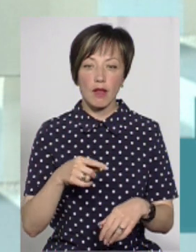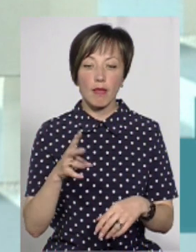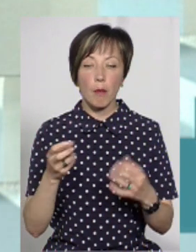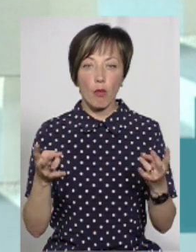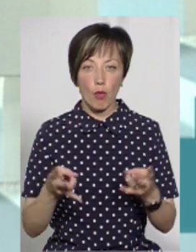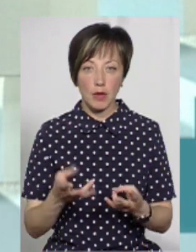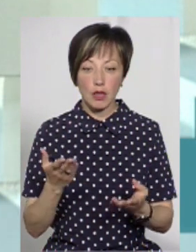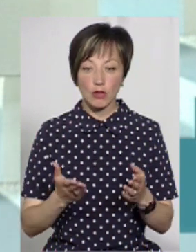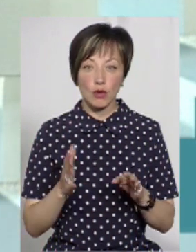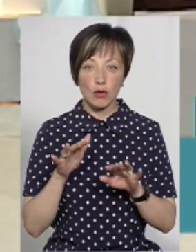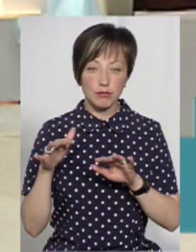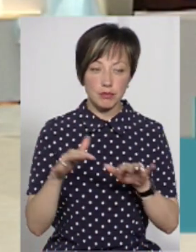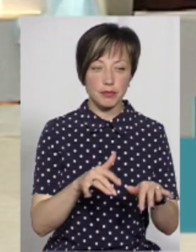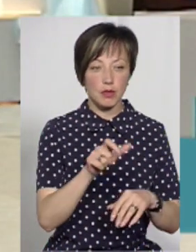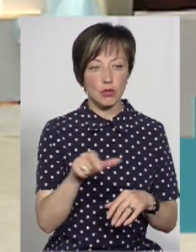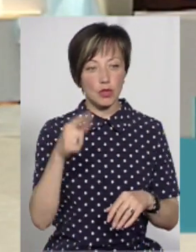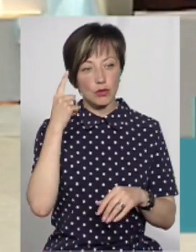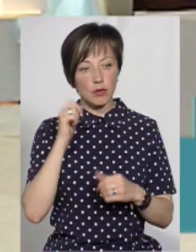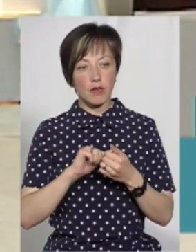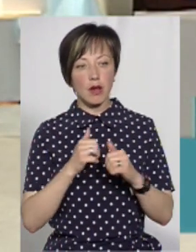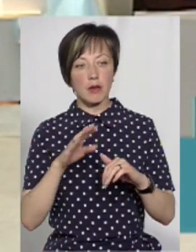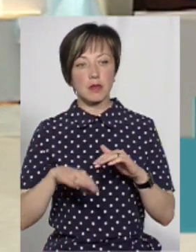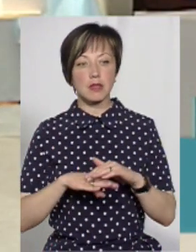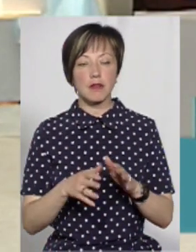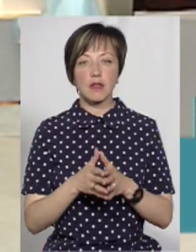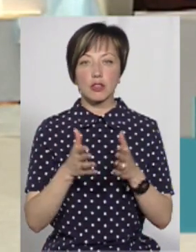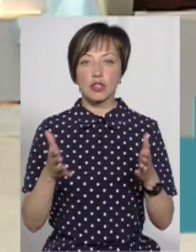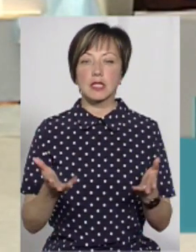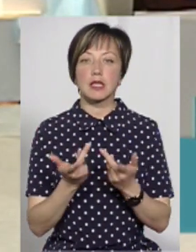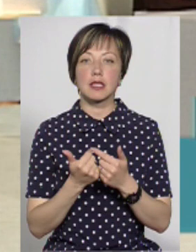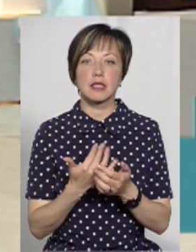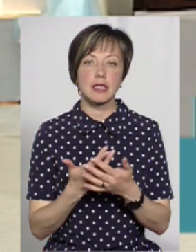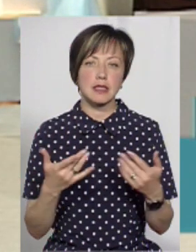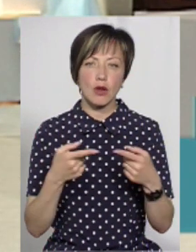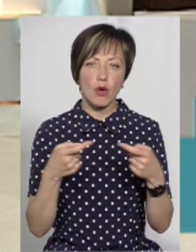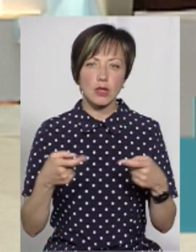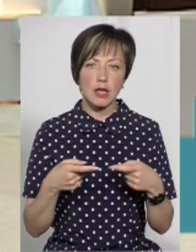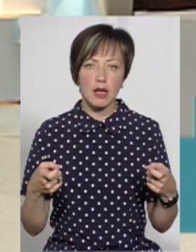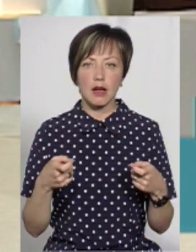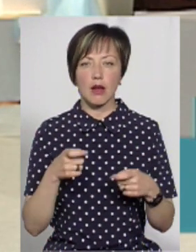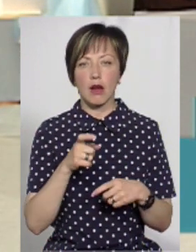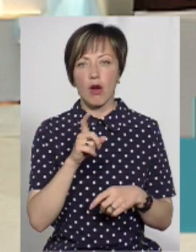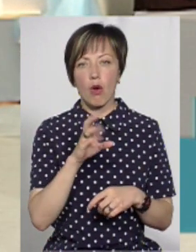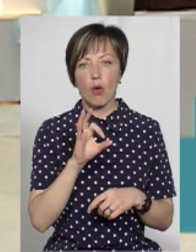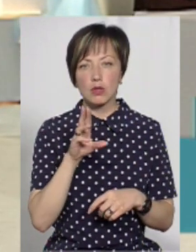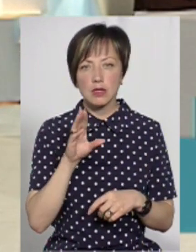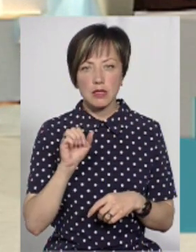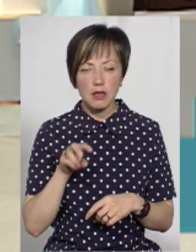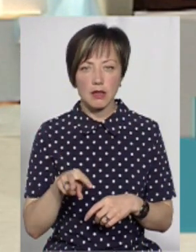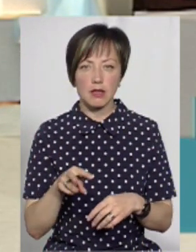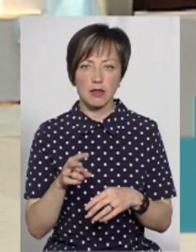попит. Якщо буде потік, я думаю, що в Кам'янці у нас величезна кількість різних готелів, хостелів, причому на